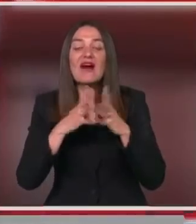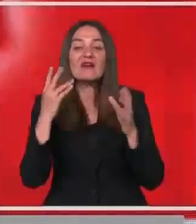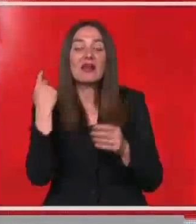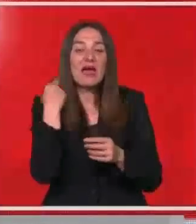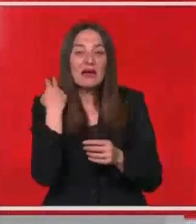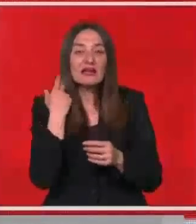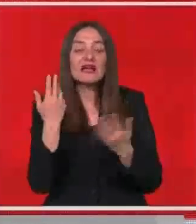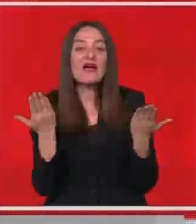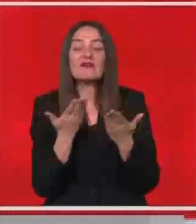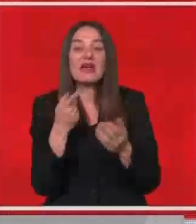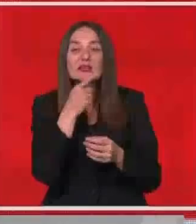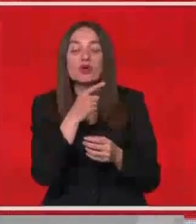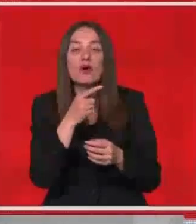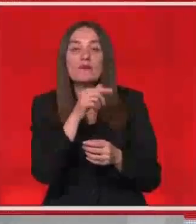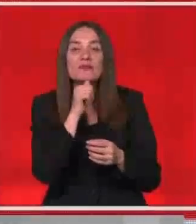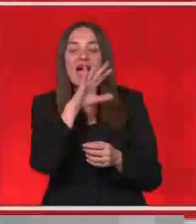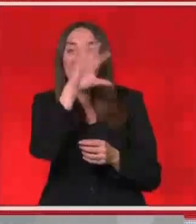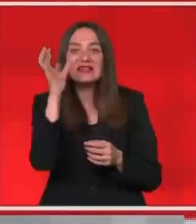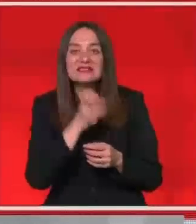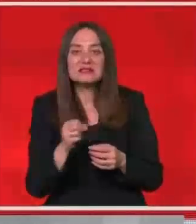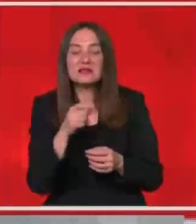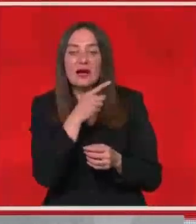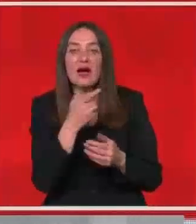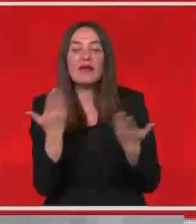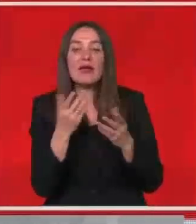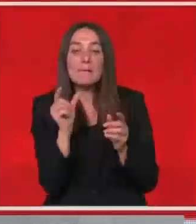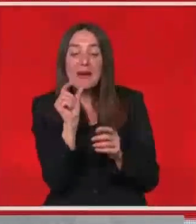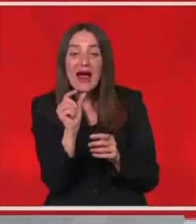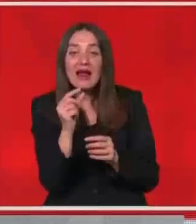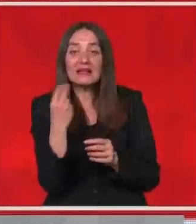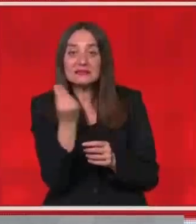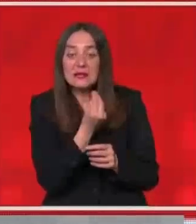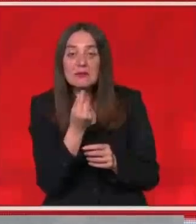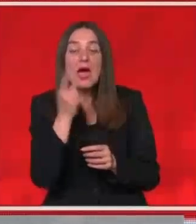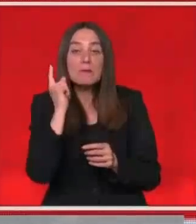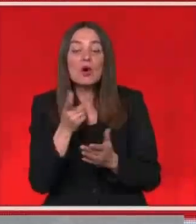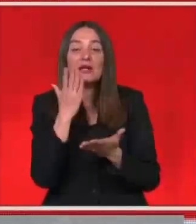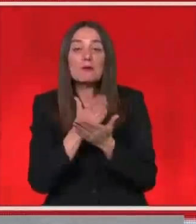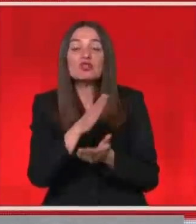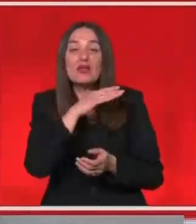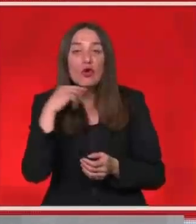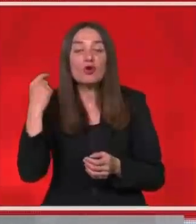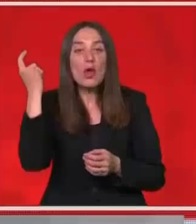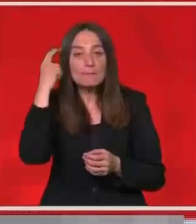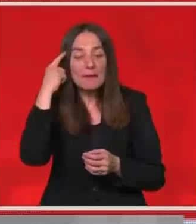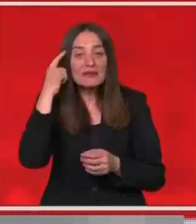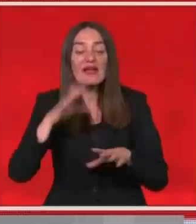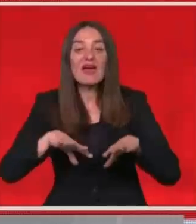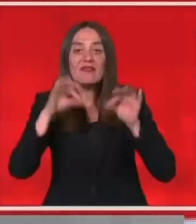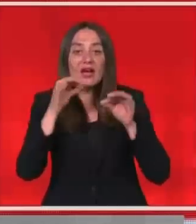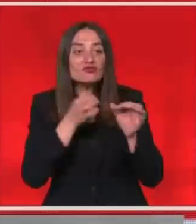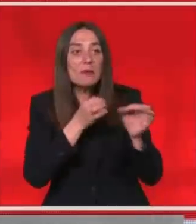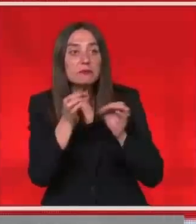Britanija, gde su pak ovi azijski tigrovi. U svemu tome mala Srbija mora da bude dovoljno pametna da nađe